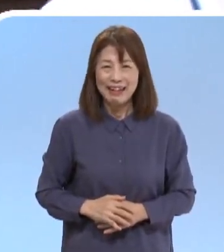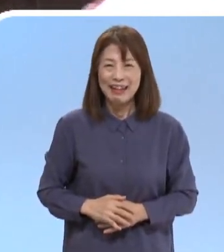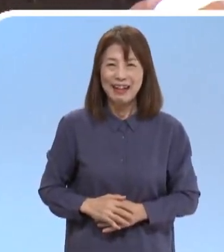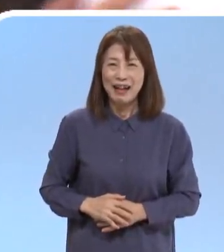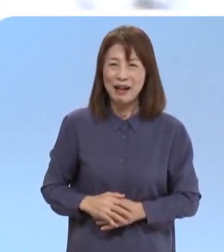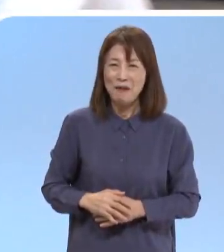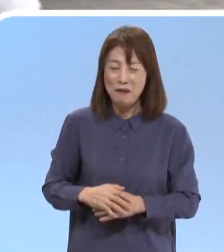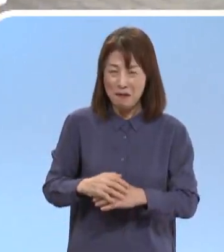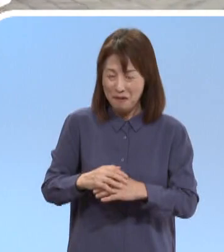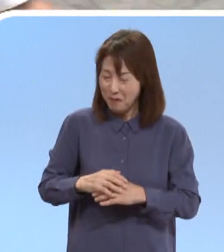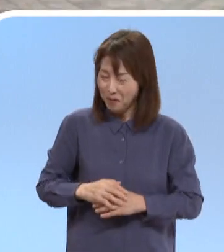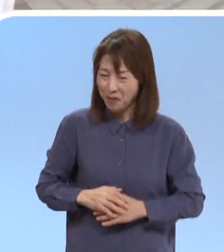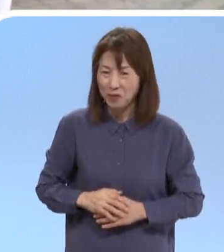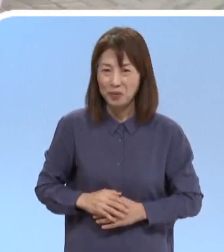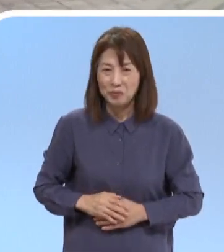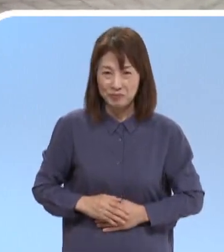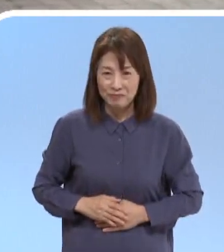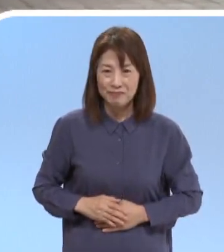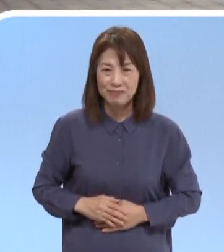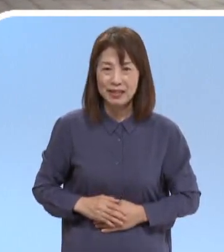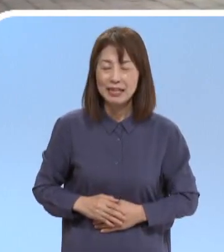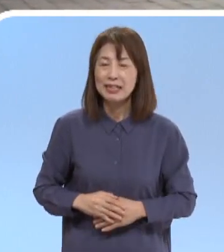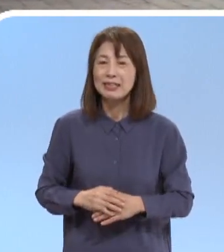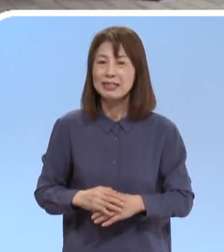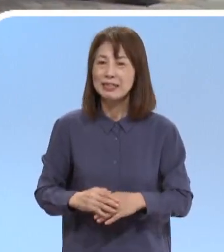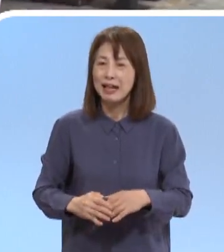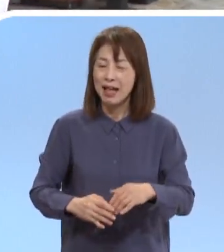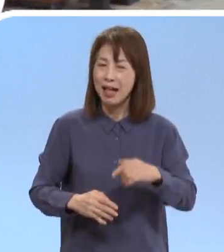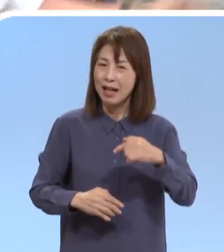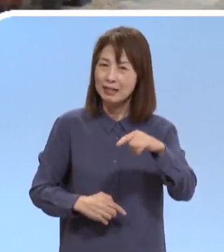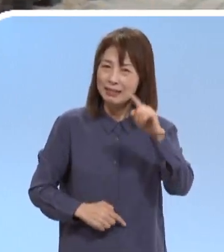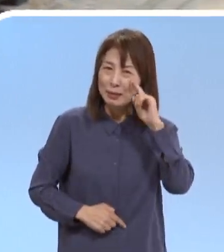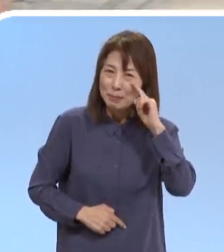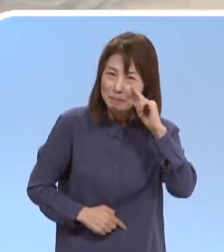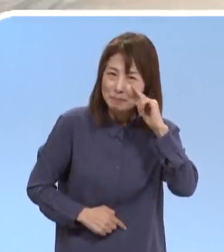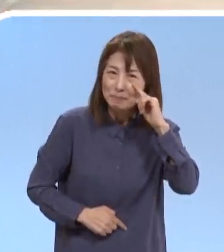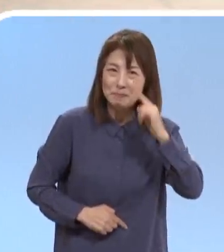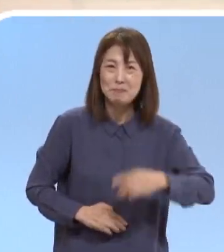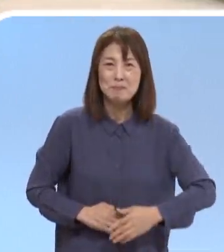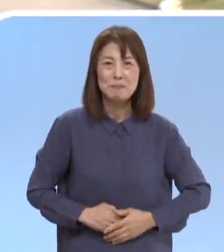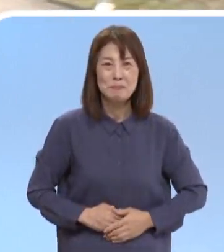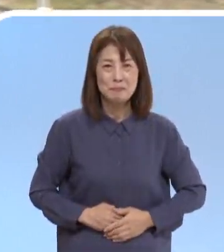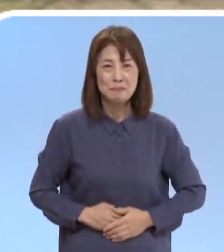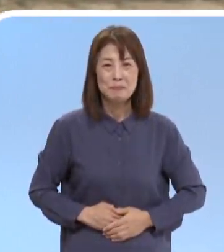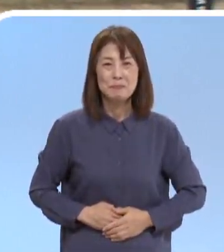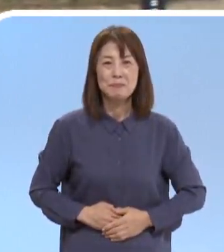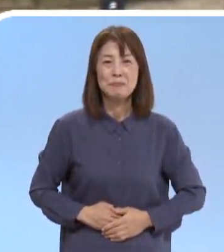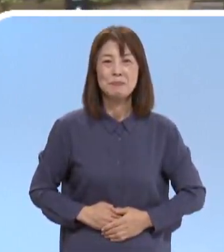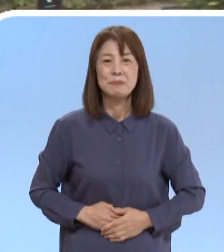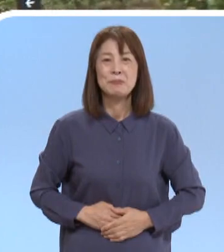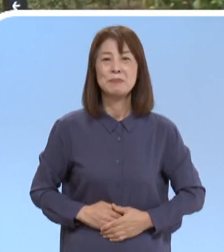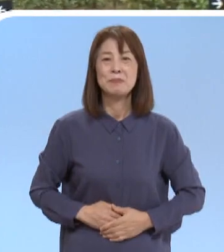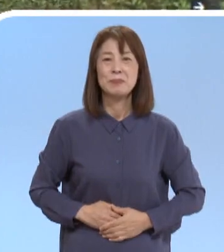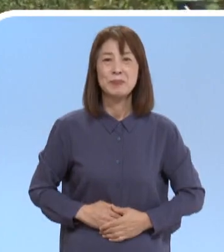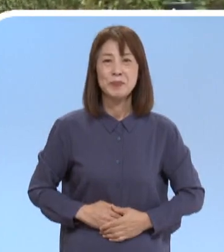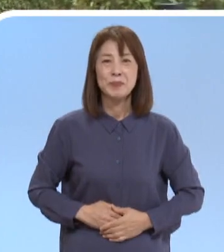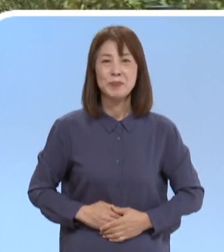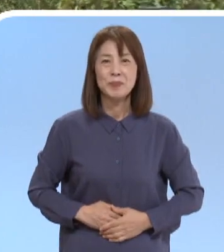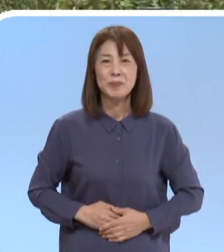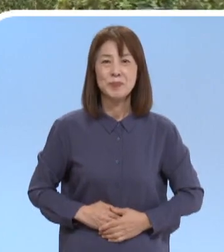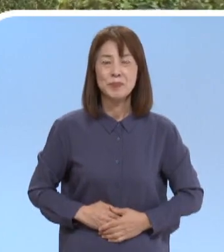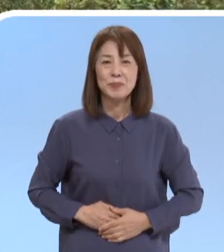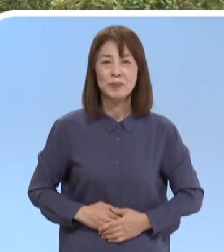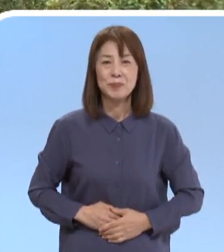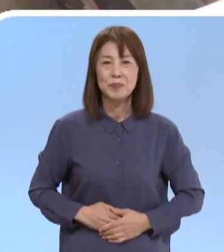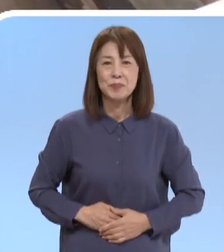っちゃ好きっす、そんな。 それでは いいじゃないですか、 行きましょうか。 行きましょう、見れるんですよ、それさんも。ちょっと、うわ、見にくいや、そうなんすか、